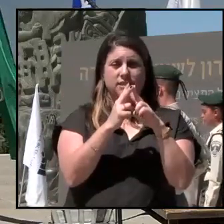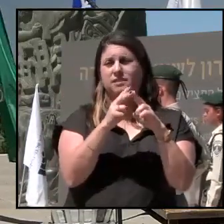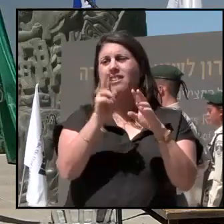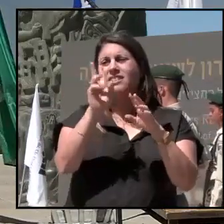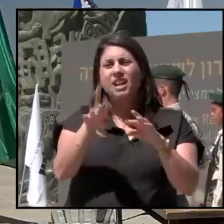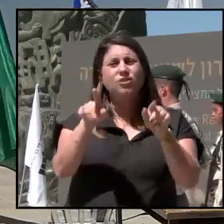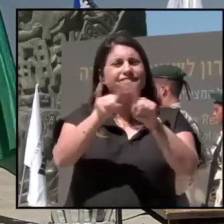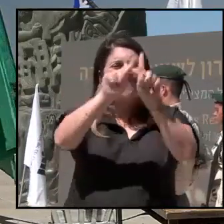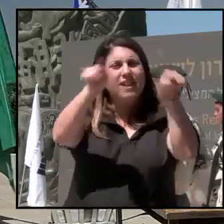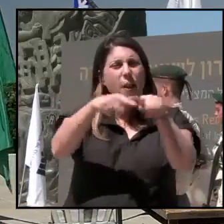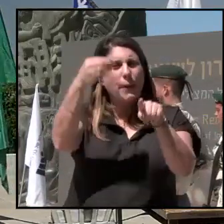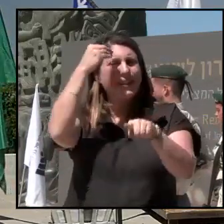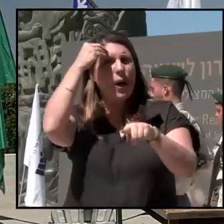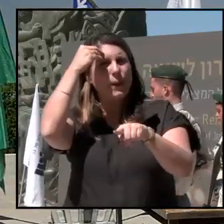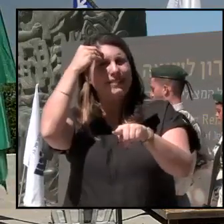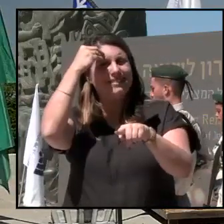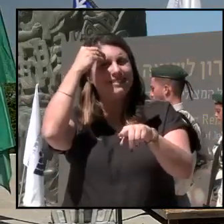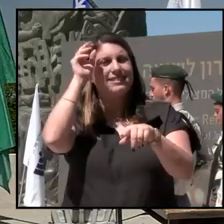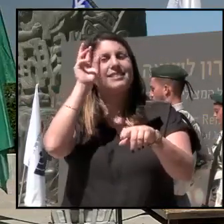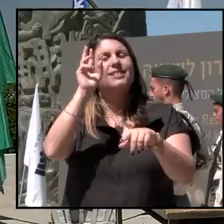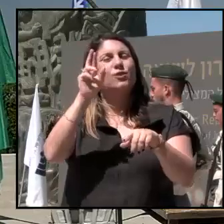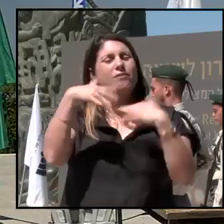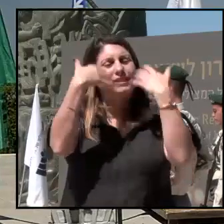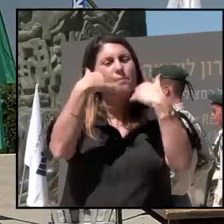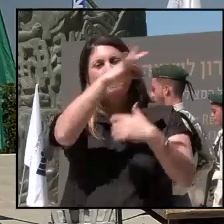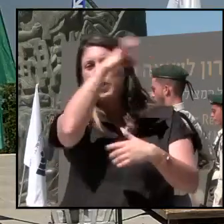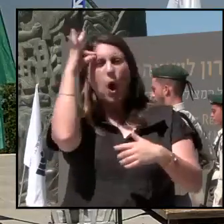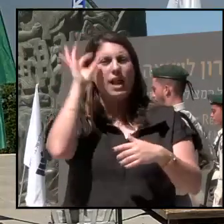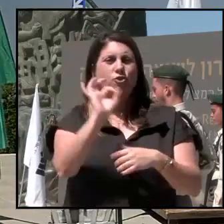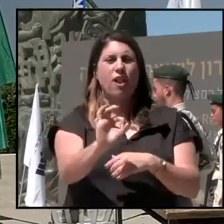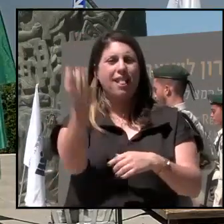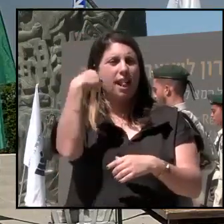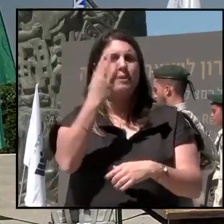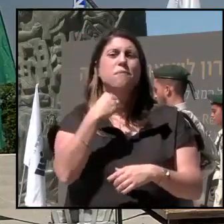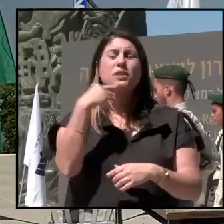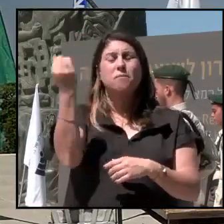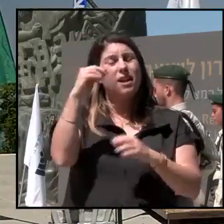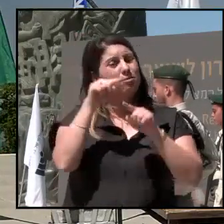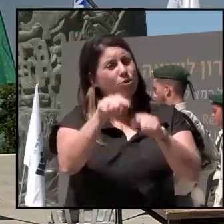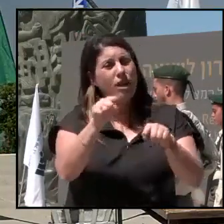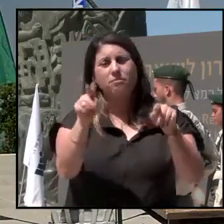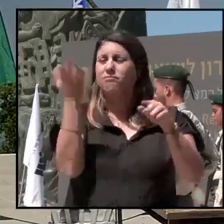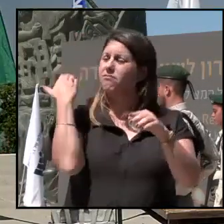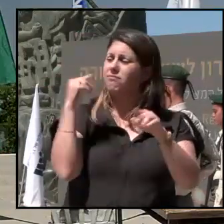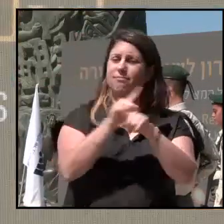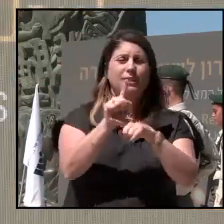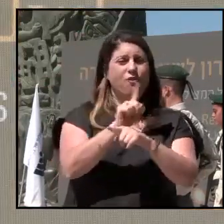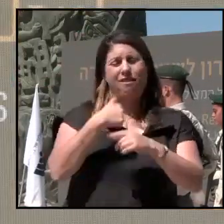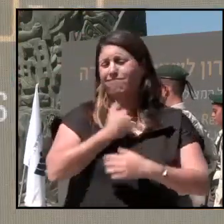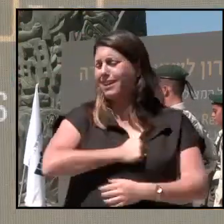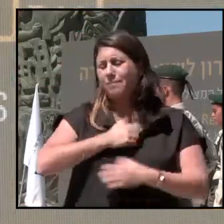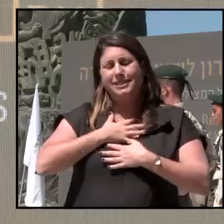מוצבים לוחות זיכרון המנציחים את גורלם של התלמידים היהודים שלמדו שם באותה תקופה. אני